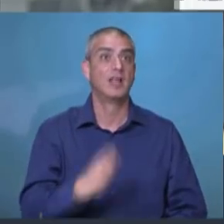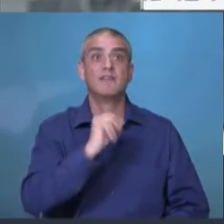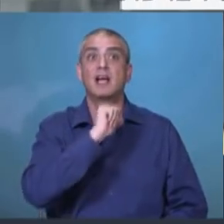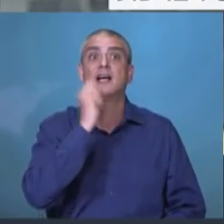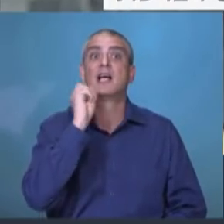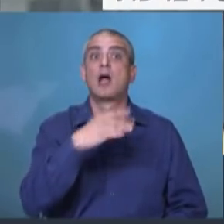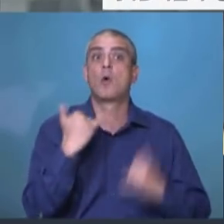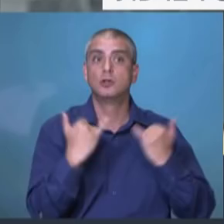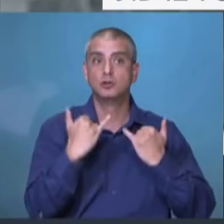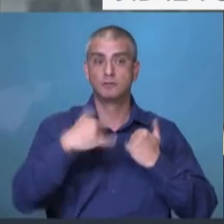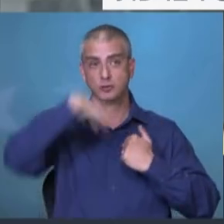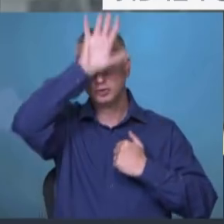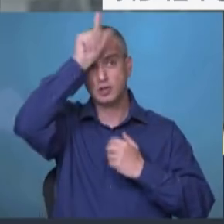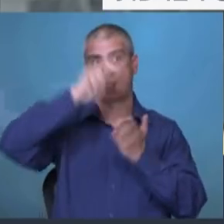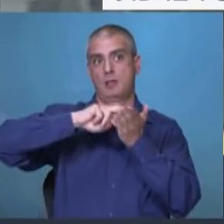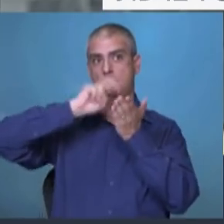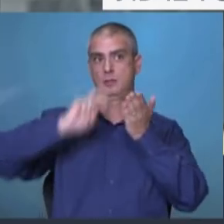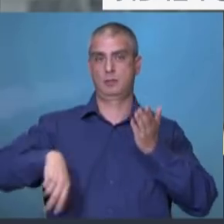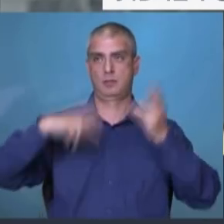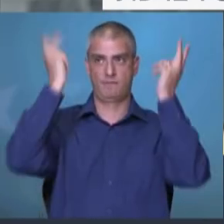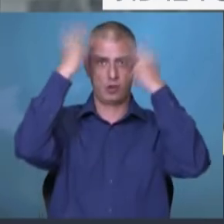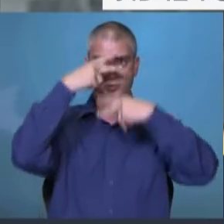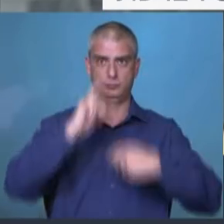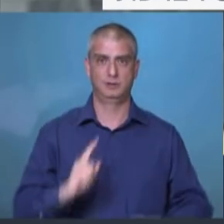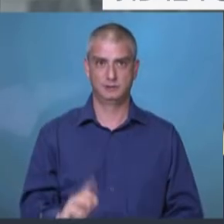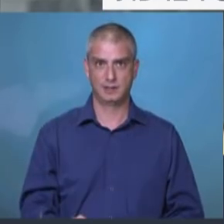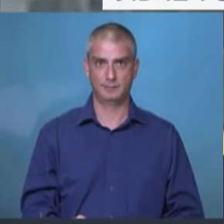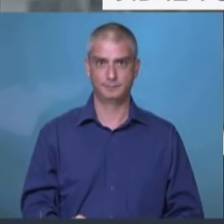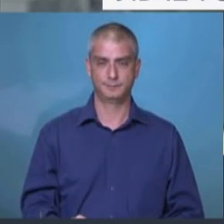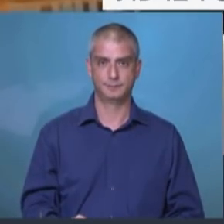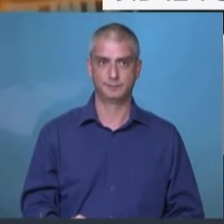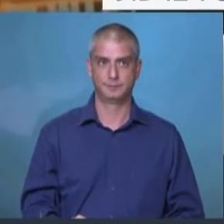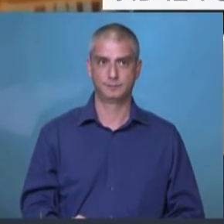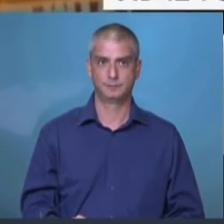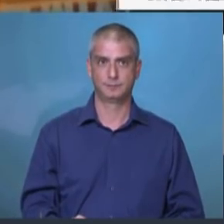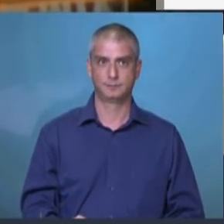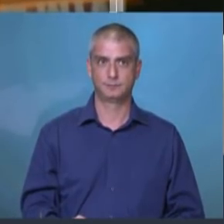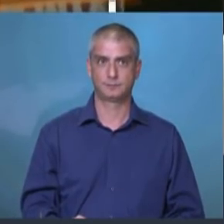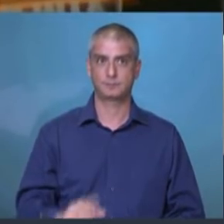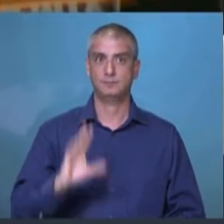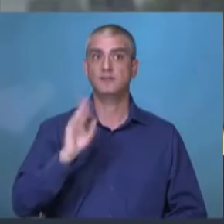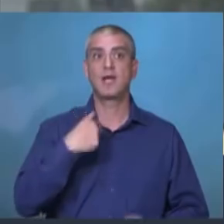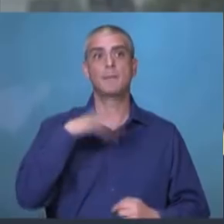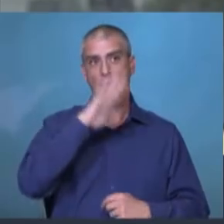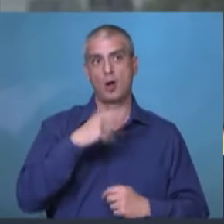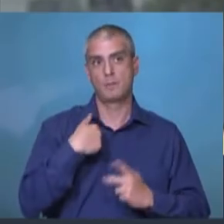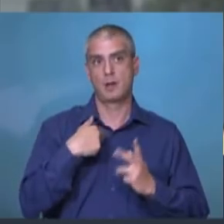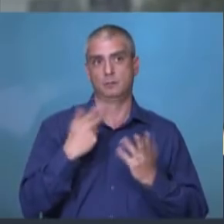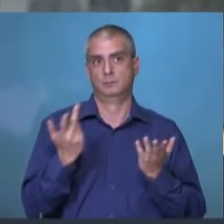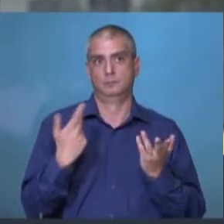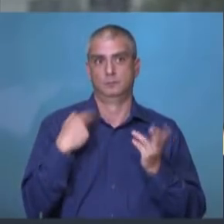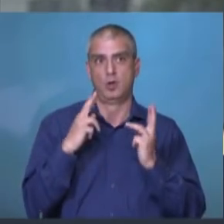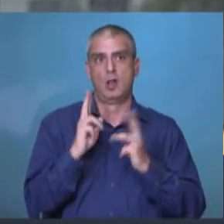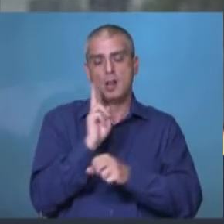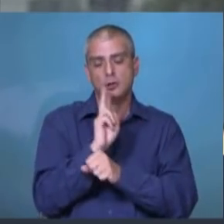ne serait pire que l'Iran elle-même quitte cet accord. Or, nous, les Européens, nous